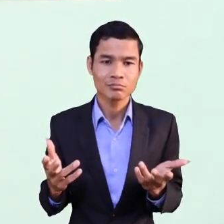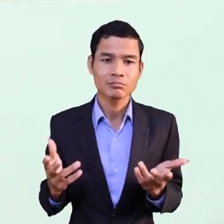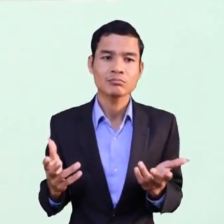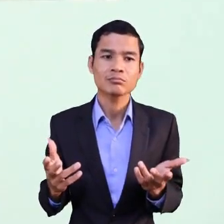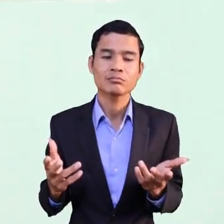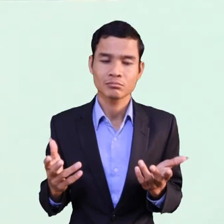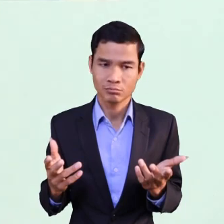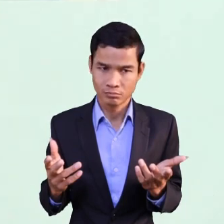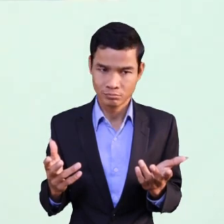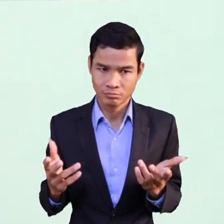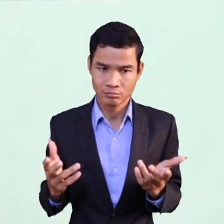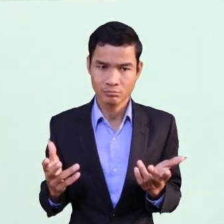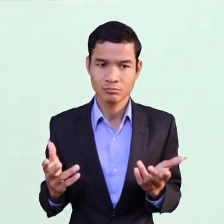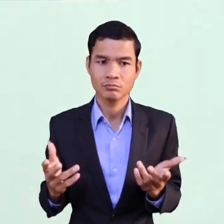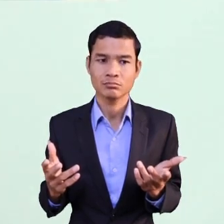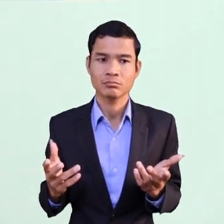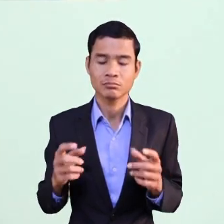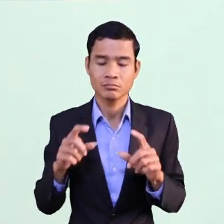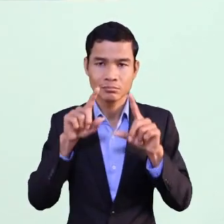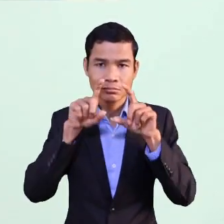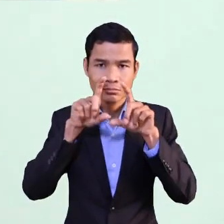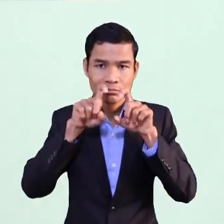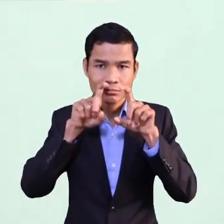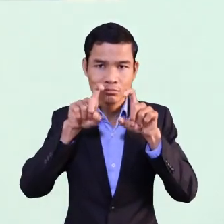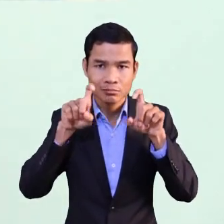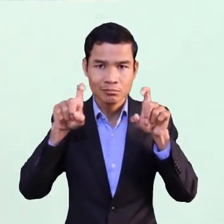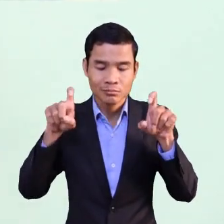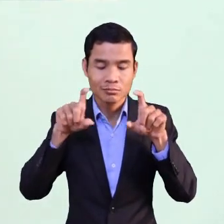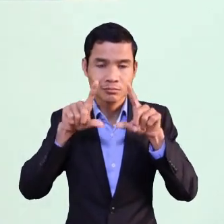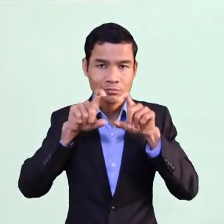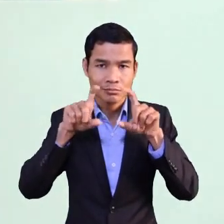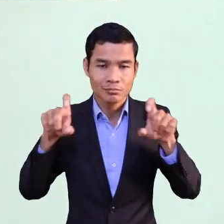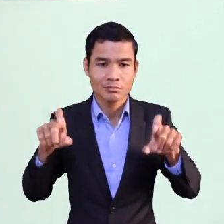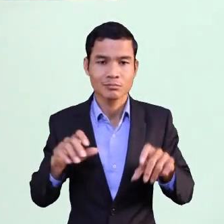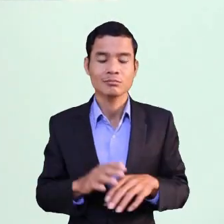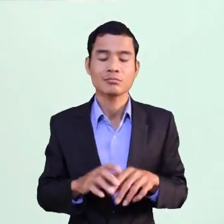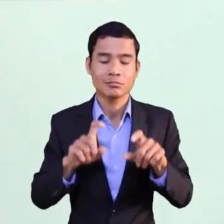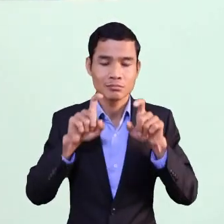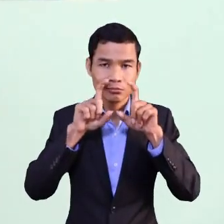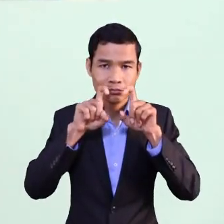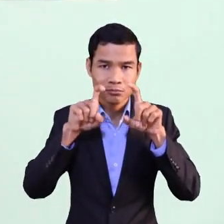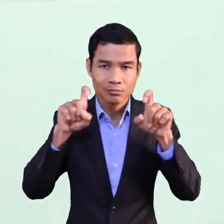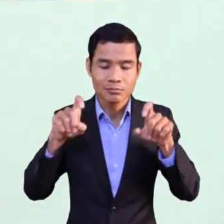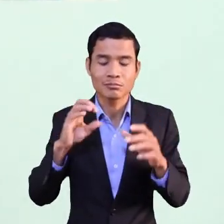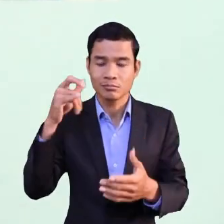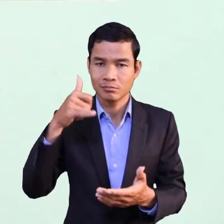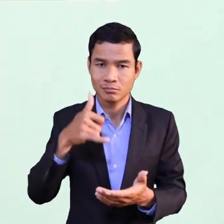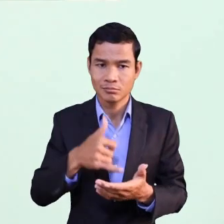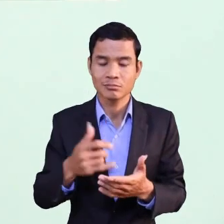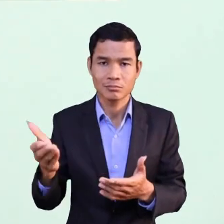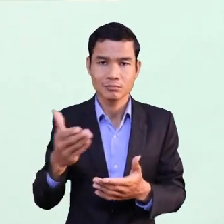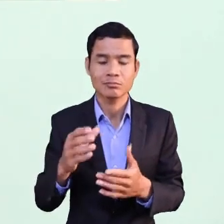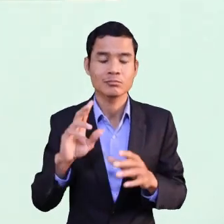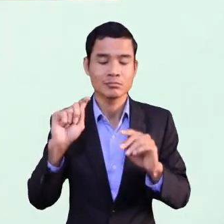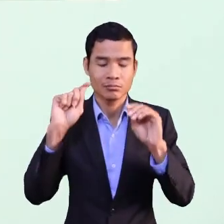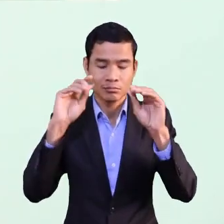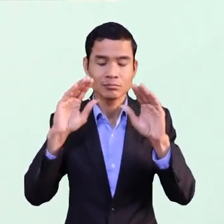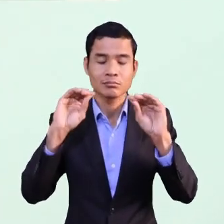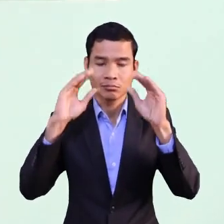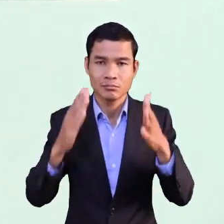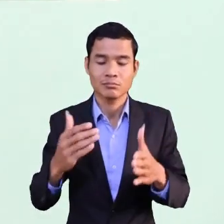ចាគឺសត្វកណ្ដៀរកូនណោះចាអញ្ចឹងថ្ងៃនេះអ្នកគ្រូមានរូបភាព3